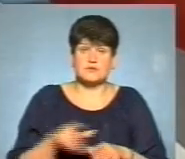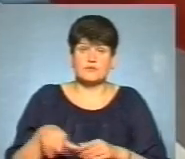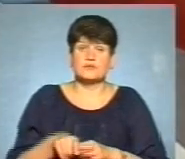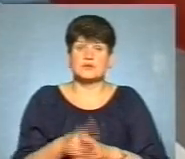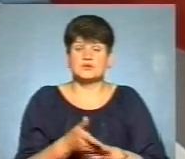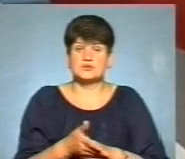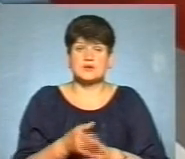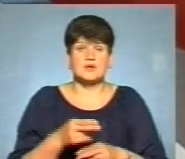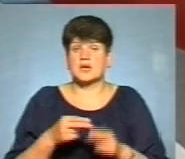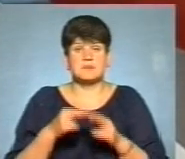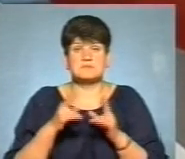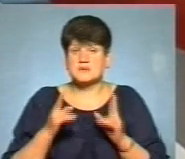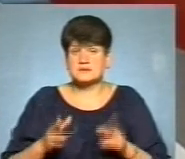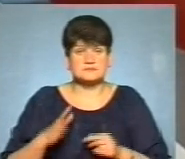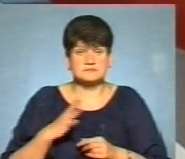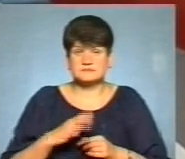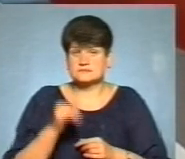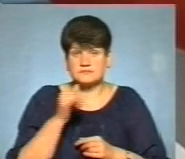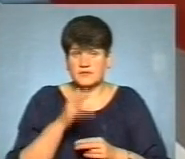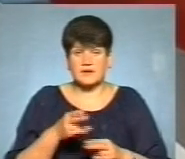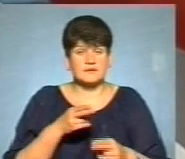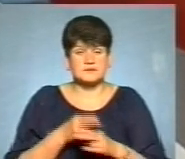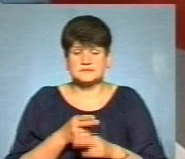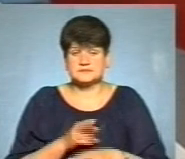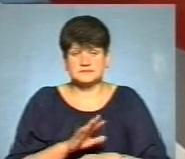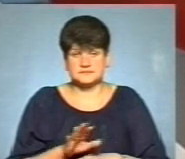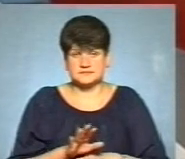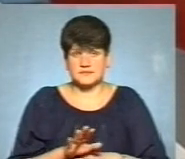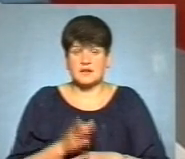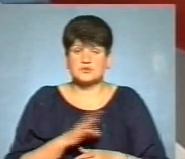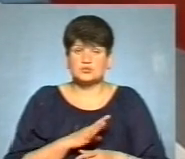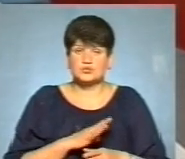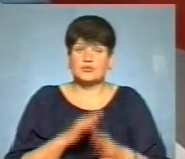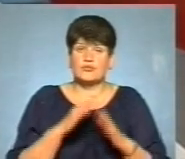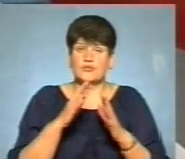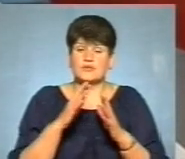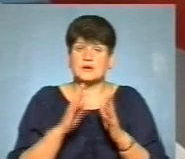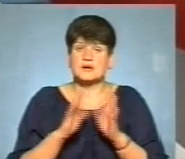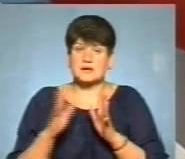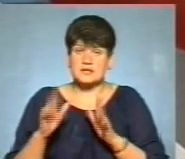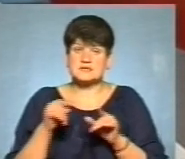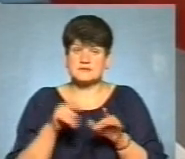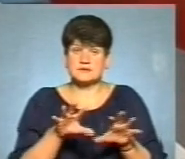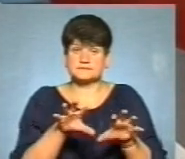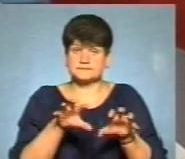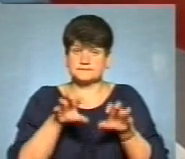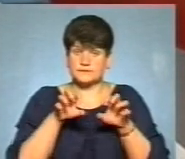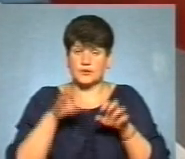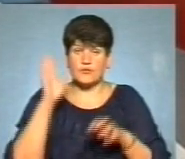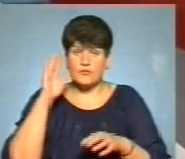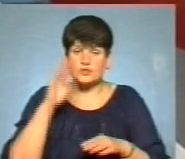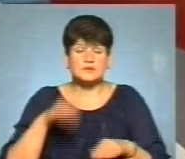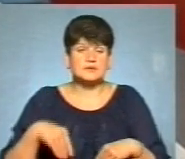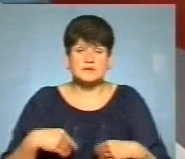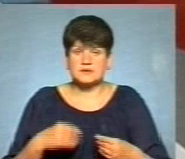Ніякі мости не устоять, ніякі загорожі, нічого не зробиться. А якщо був ліс, він цю воду засвоює і випаровує. Тобто не дає можливості